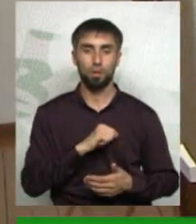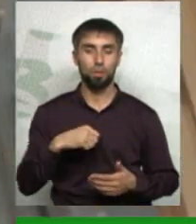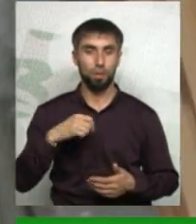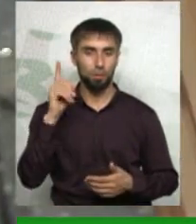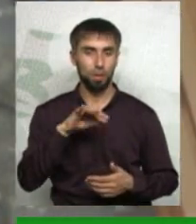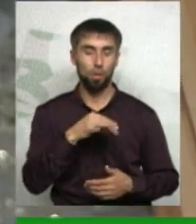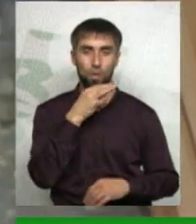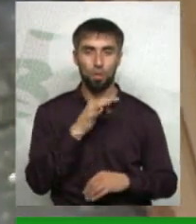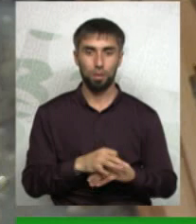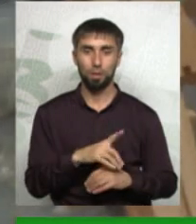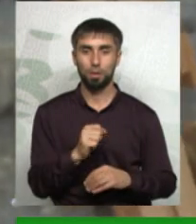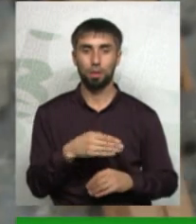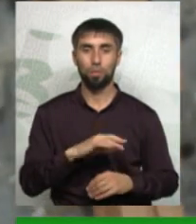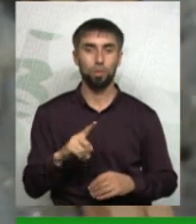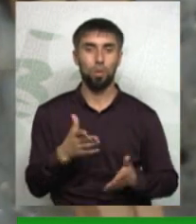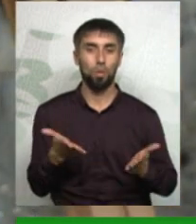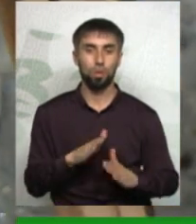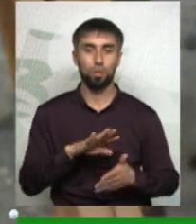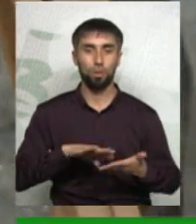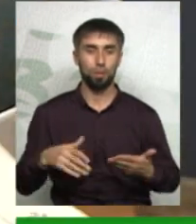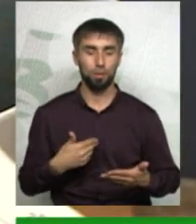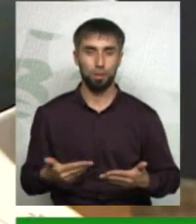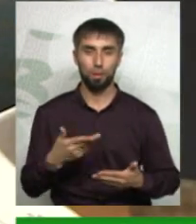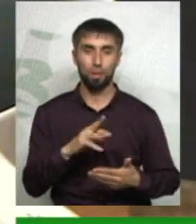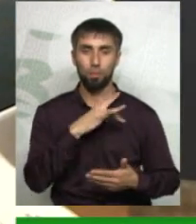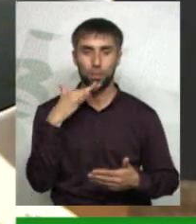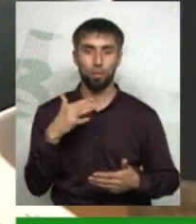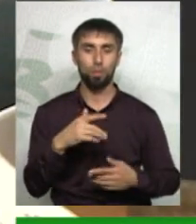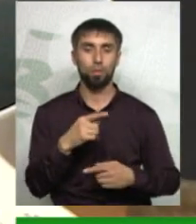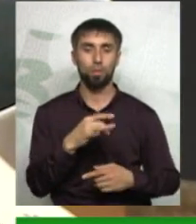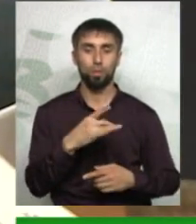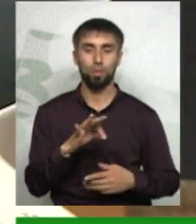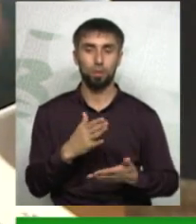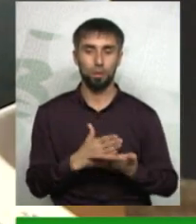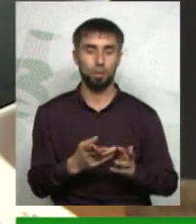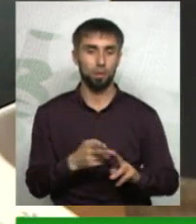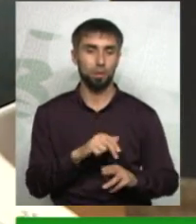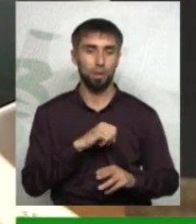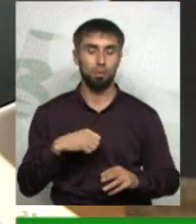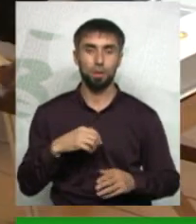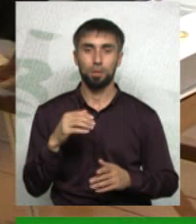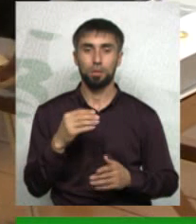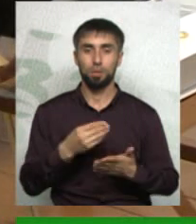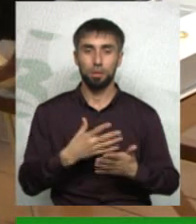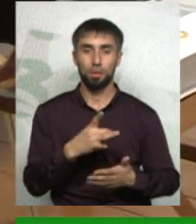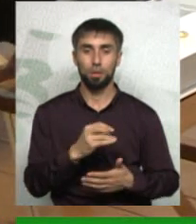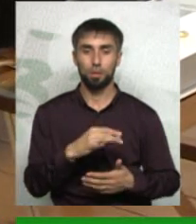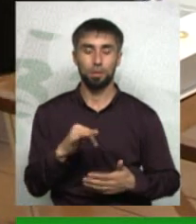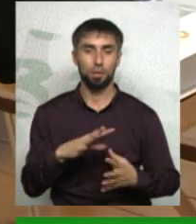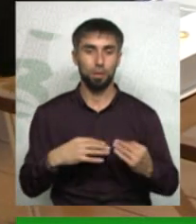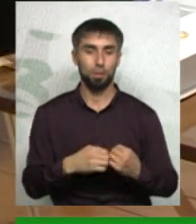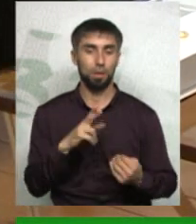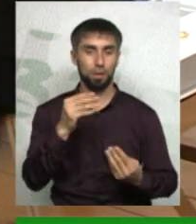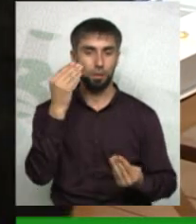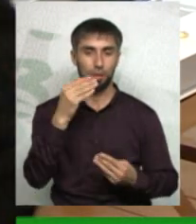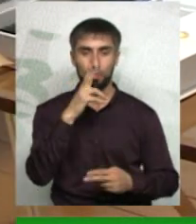самопознание и ответственность за то, что останется после нас. Для многих родословная является одной из самых ценных реликвий в семье. Как,